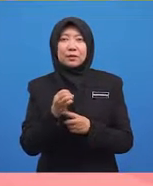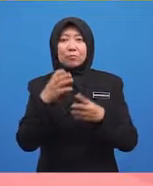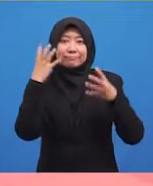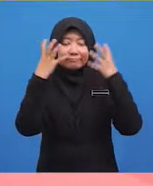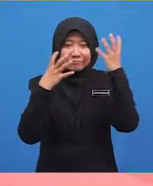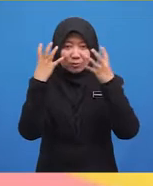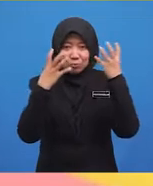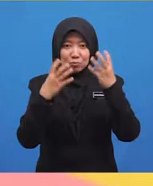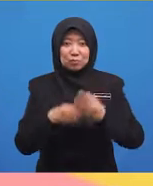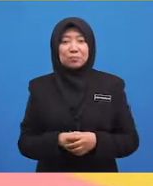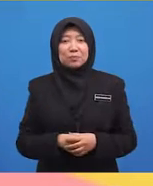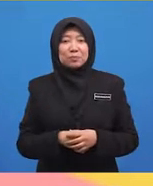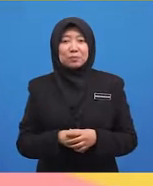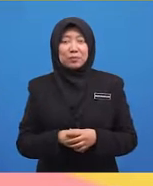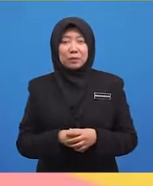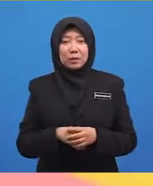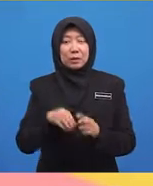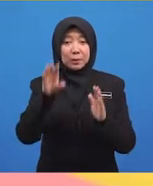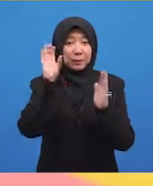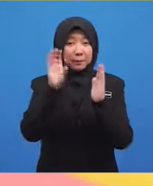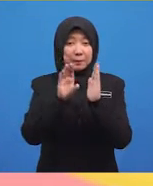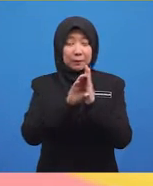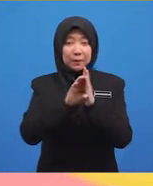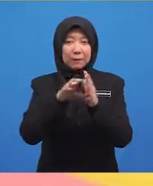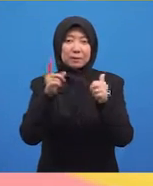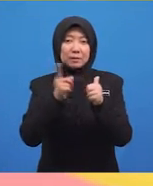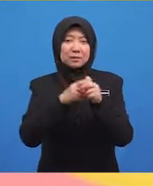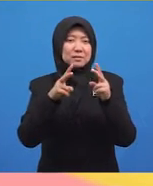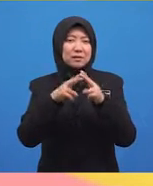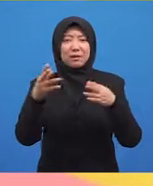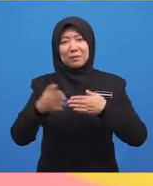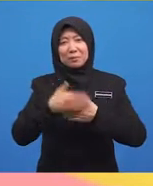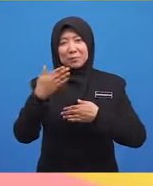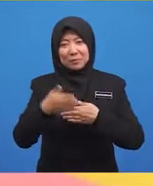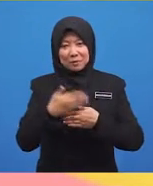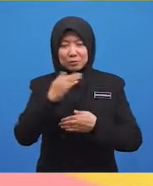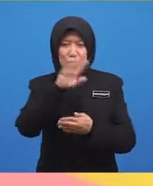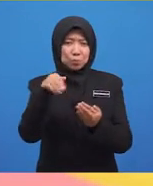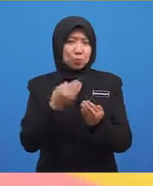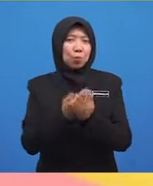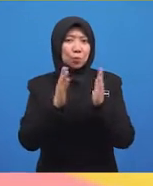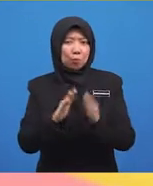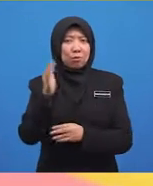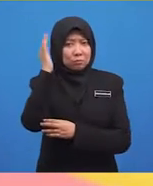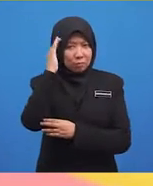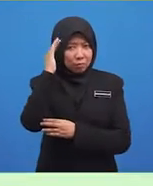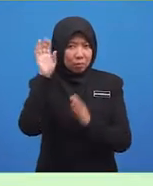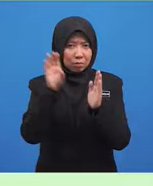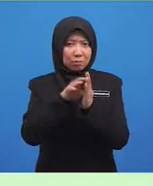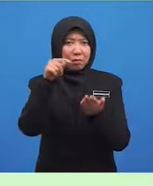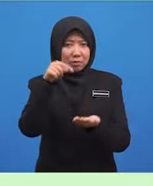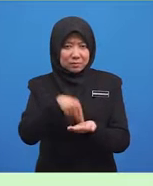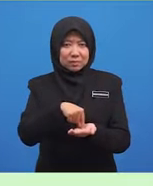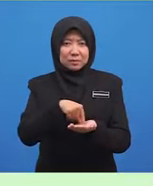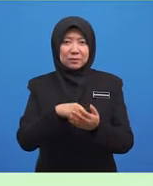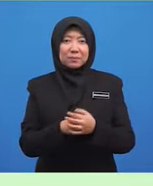keliru. Gambar yang pertama sangat mudah. Semua orang tahu gambar ini.